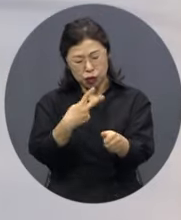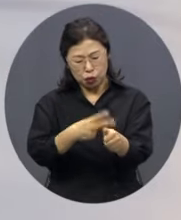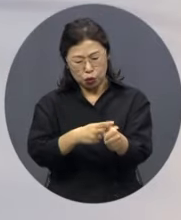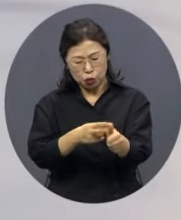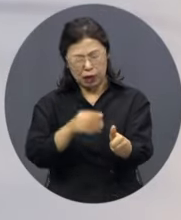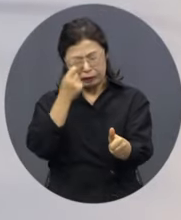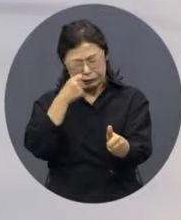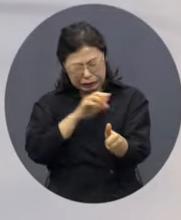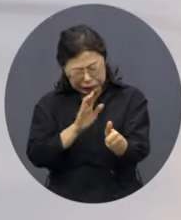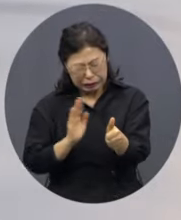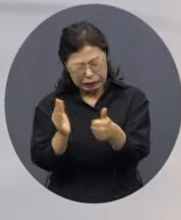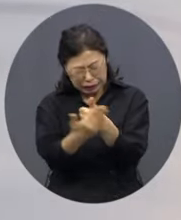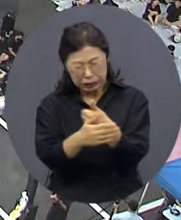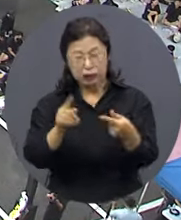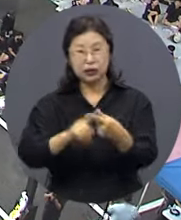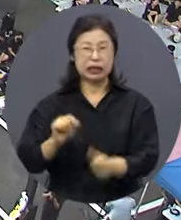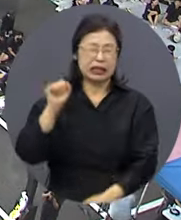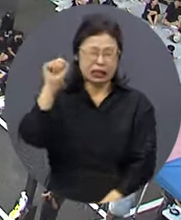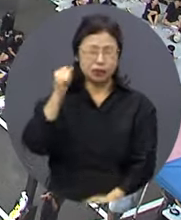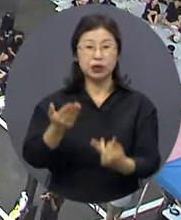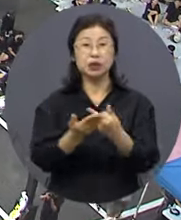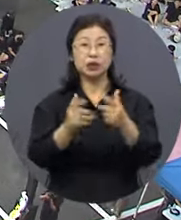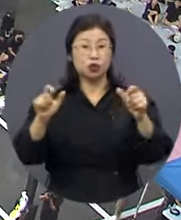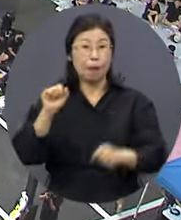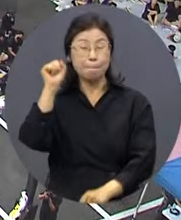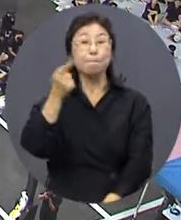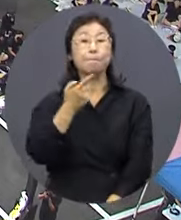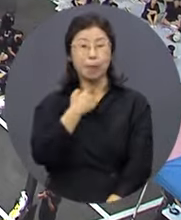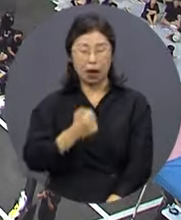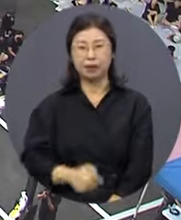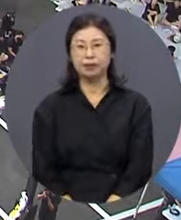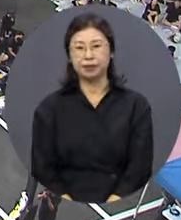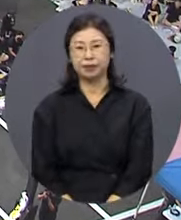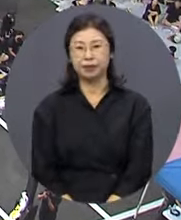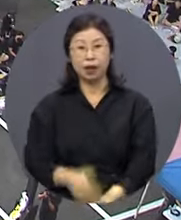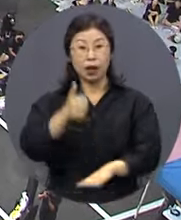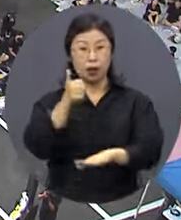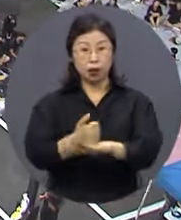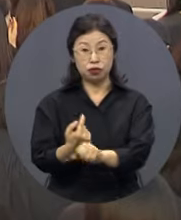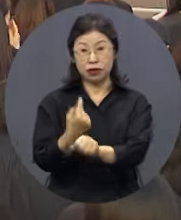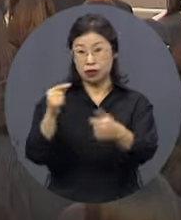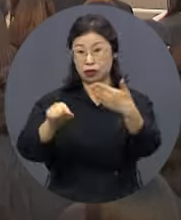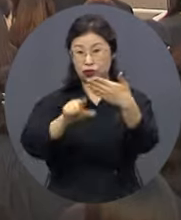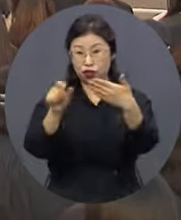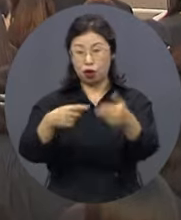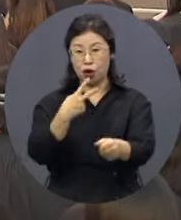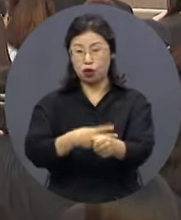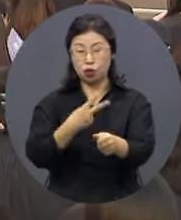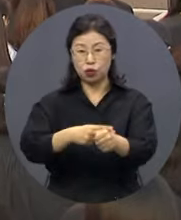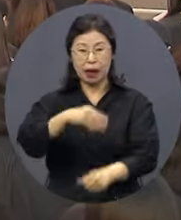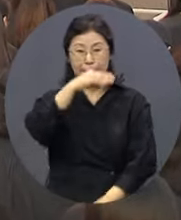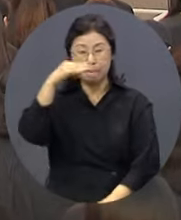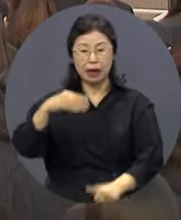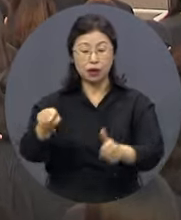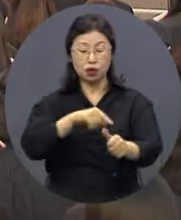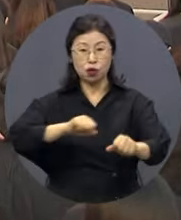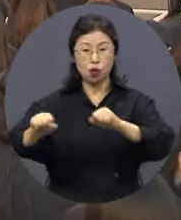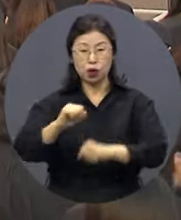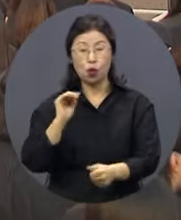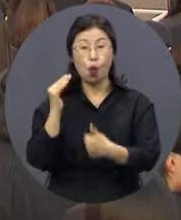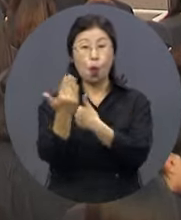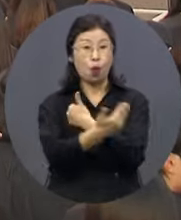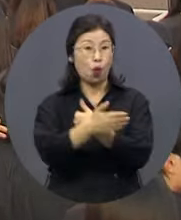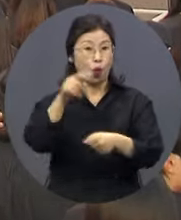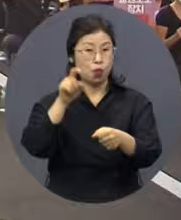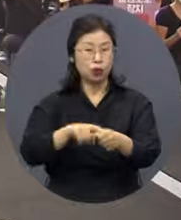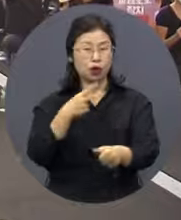보호를 촉구하는 교사들의 집회는 제주에서도 이어졌습니다 결국 지난해 9월 교사의 정당한 교육 활동을 보호하기